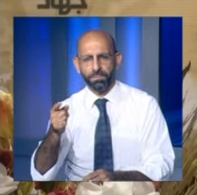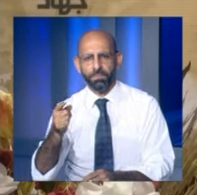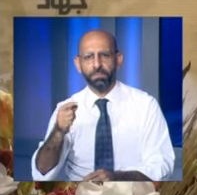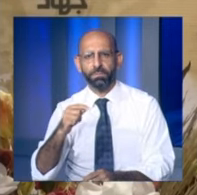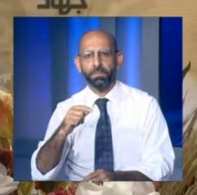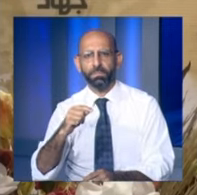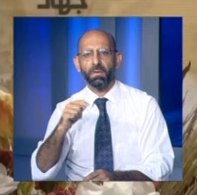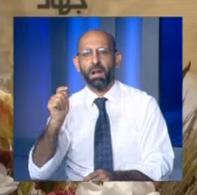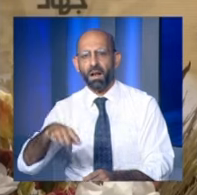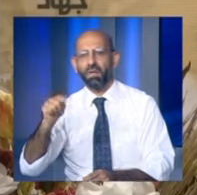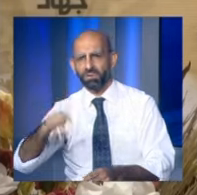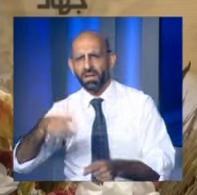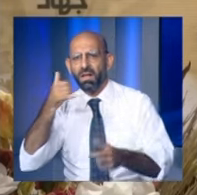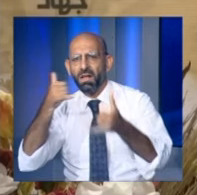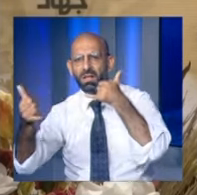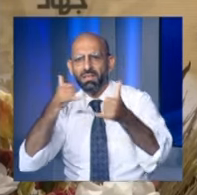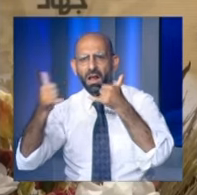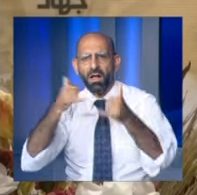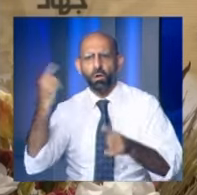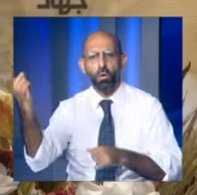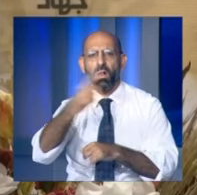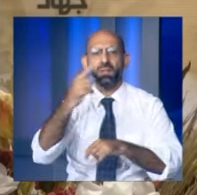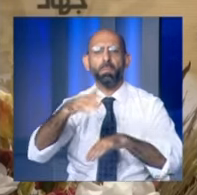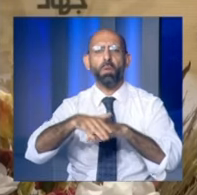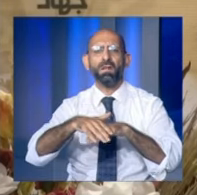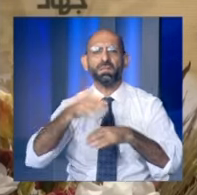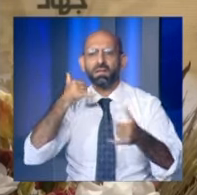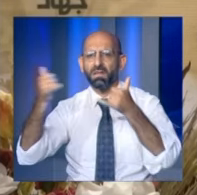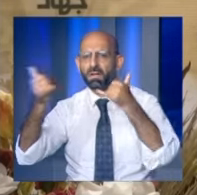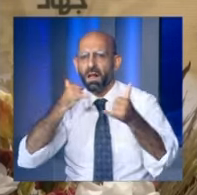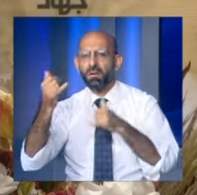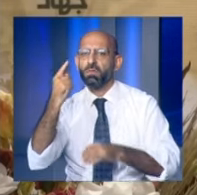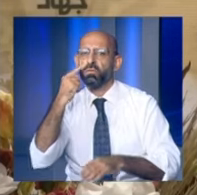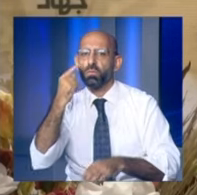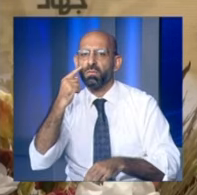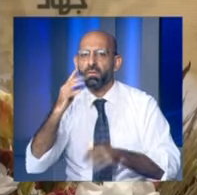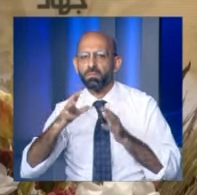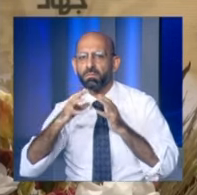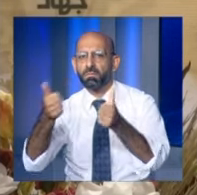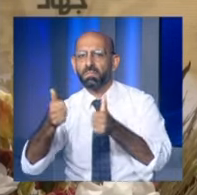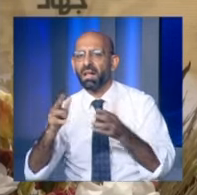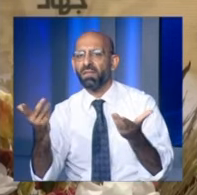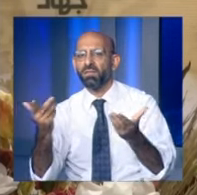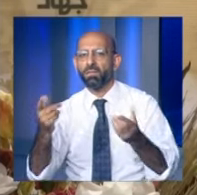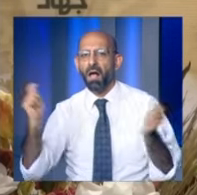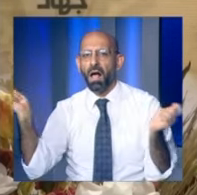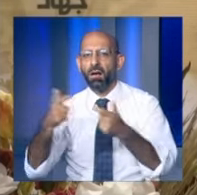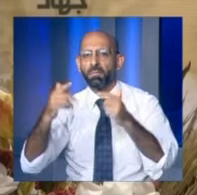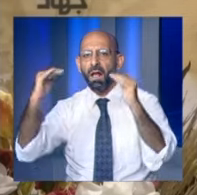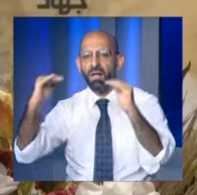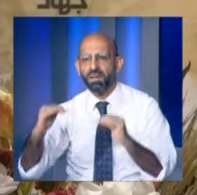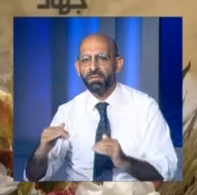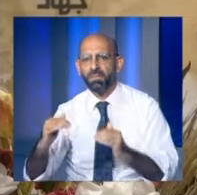وهم كثر في هذه الأيام إلى إطلاق المبادرات وإلى إجراء الاتصالات